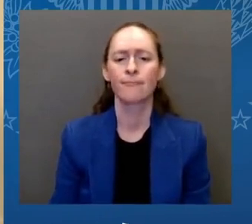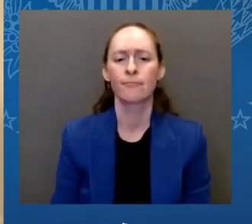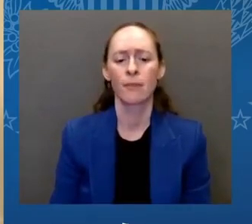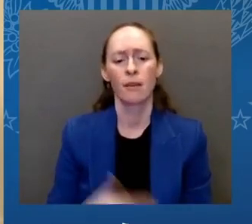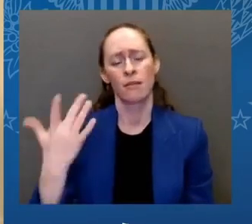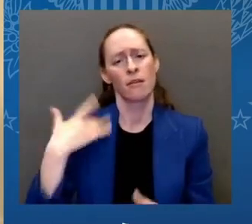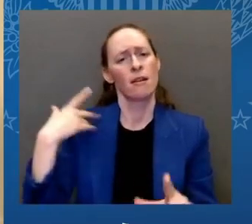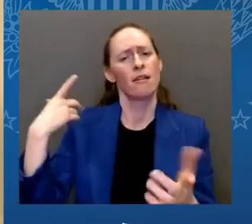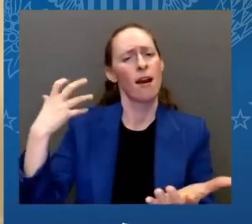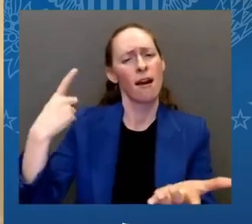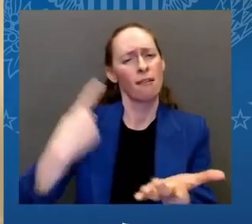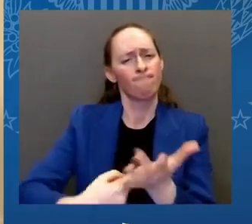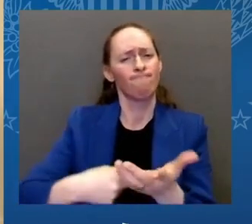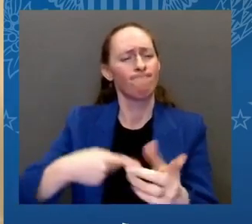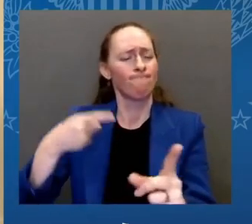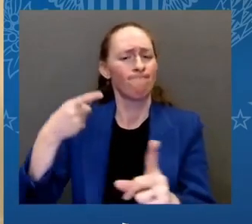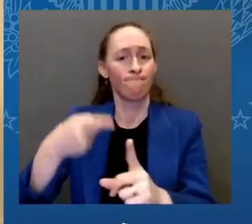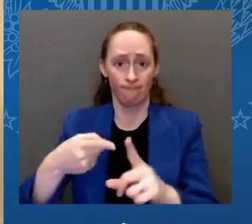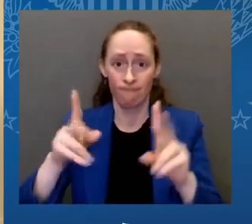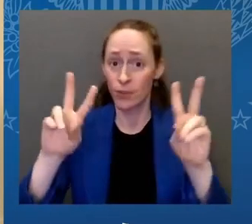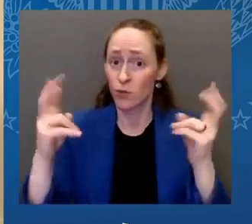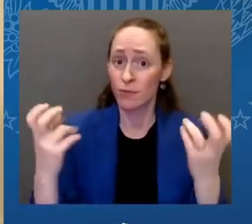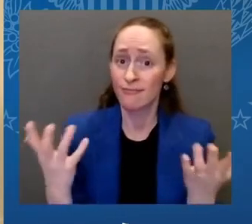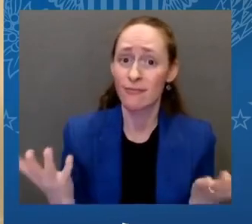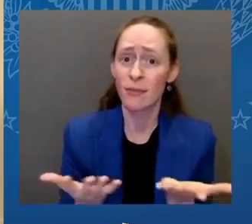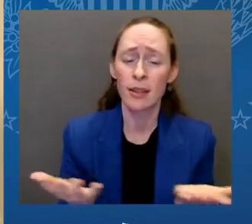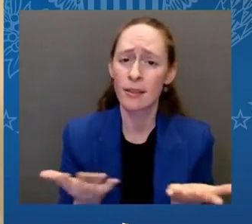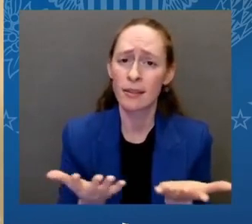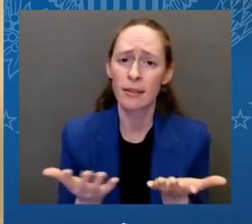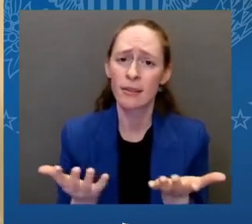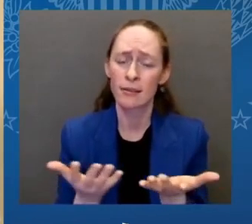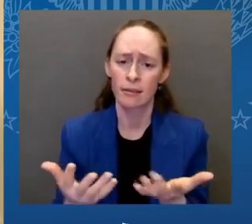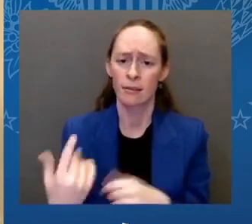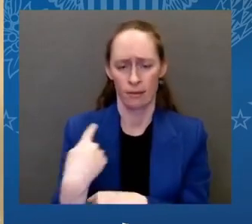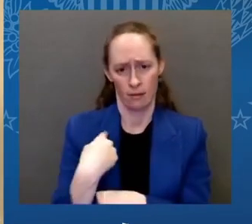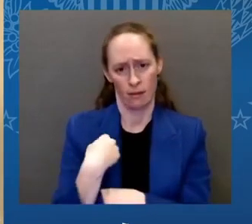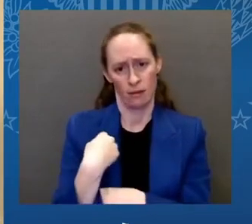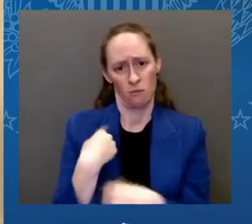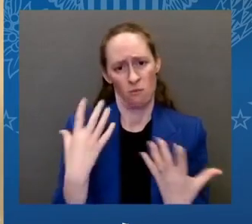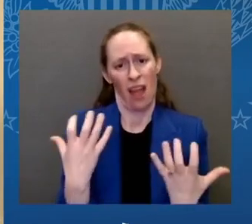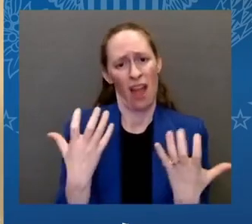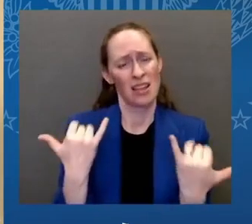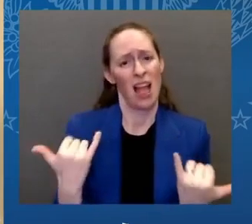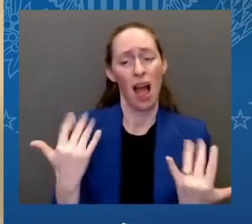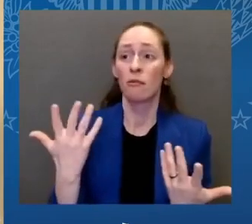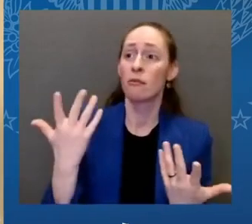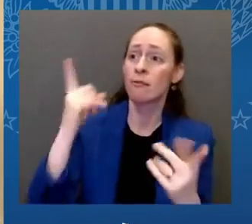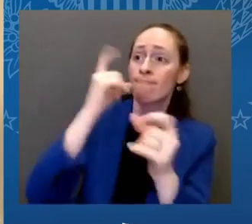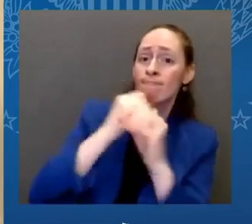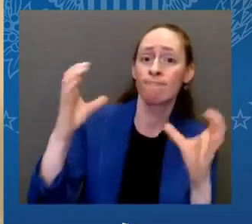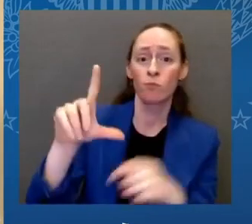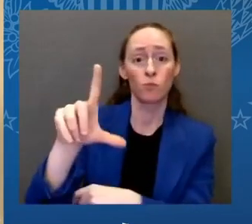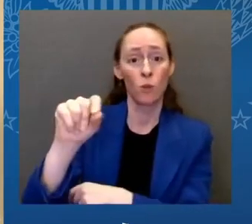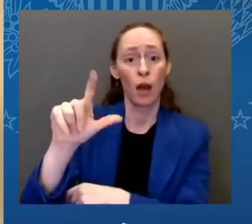Це наступний рік, це наш рух до перемоги у війні за незалежність. Ми маємо чудові новини, з якими